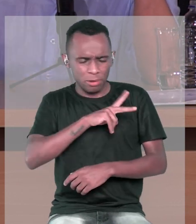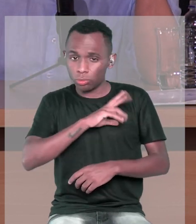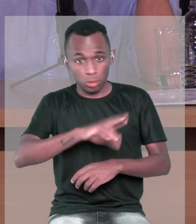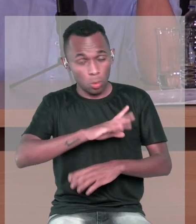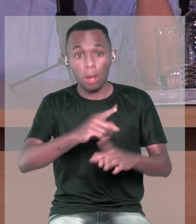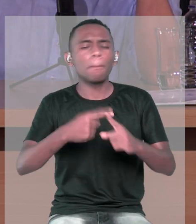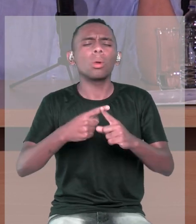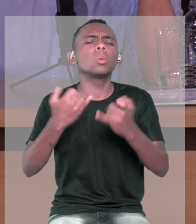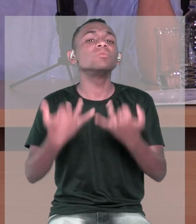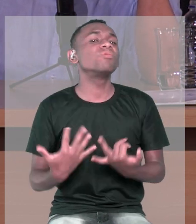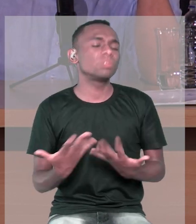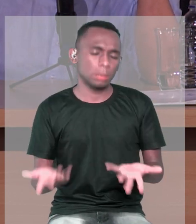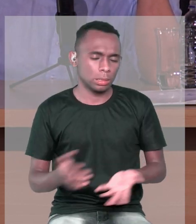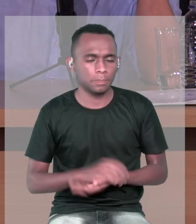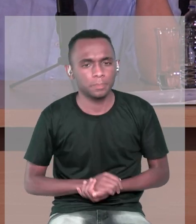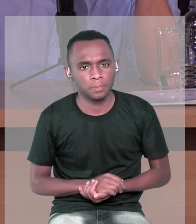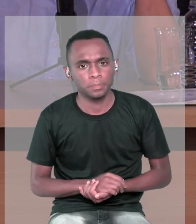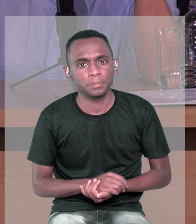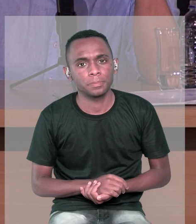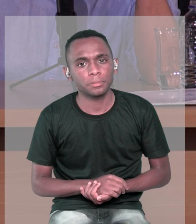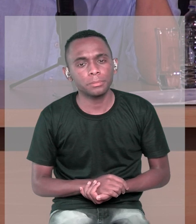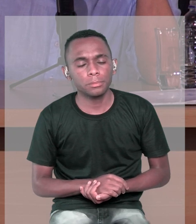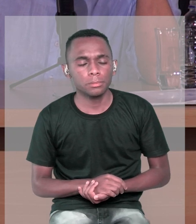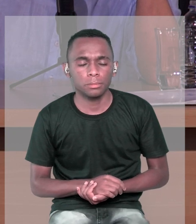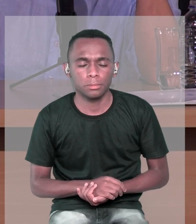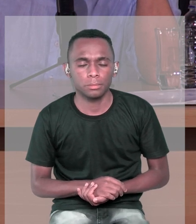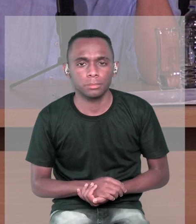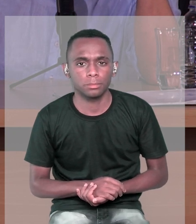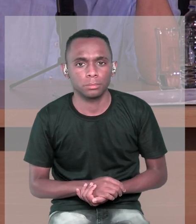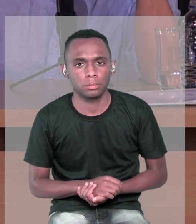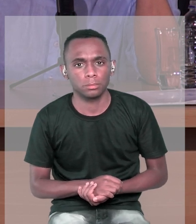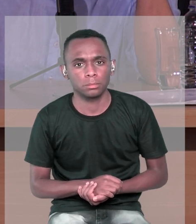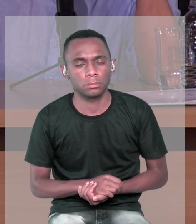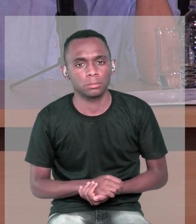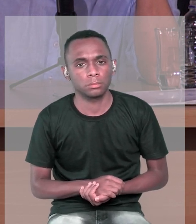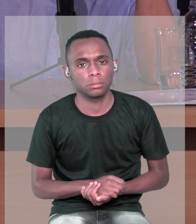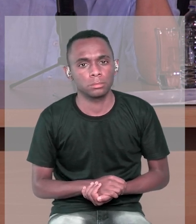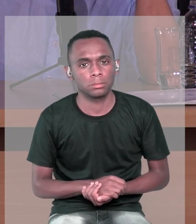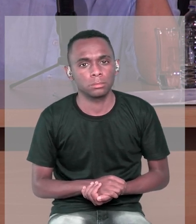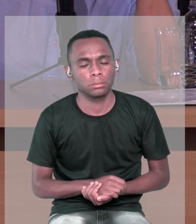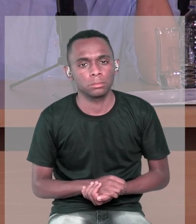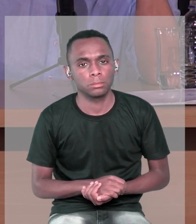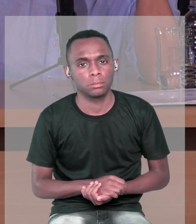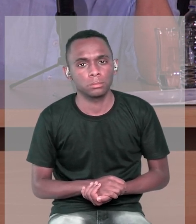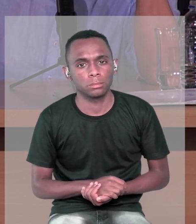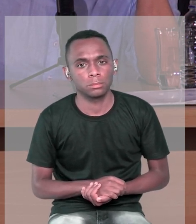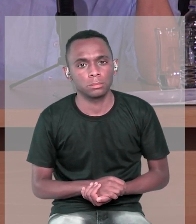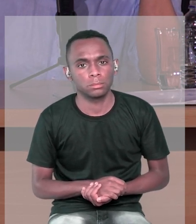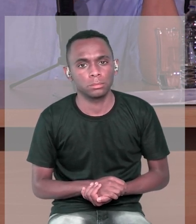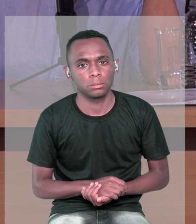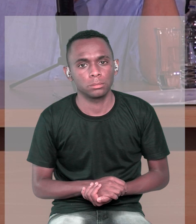isso? Je pense que ce n'est pas seulement pour apparaître auprès de vous